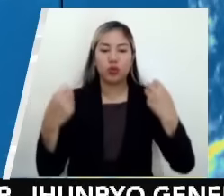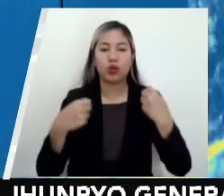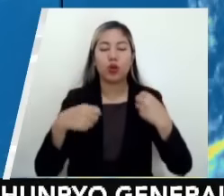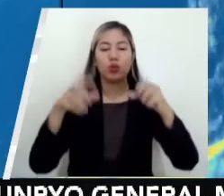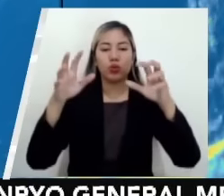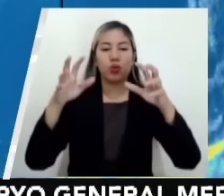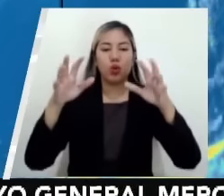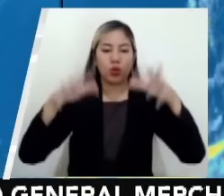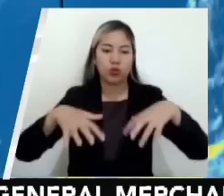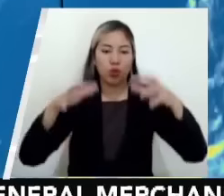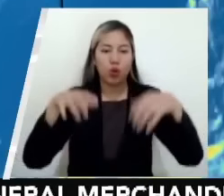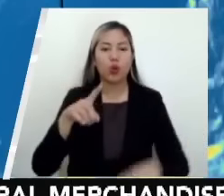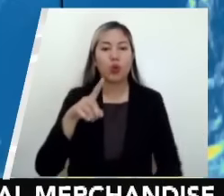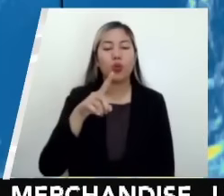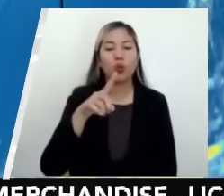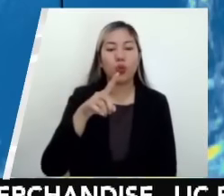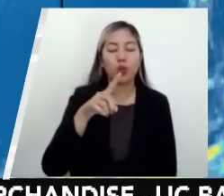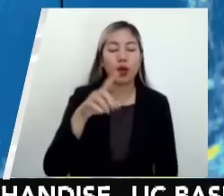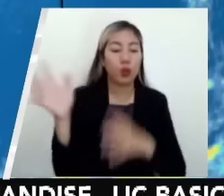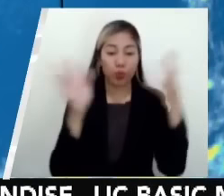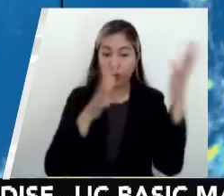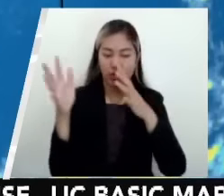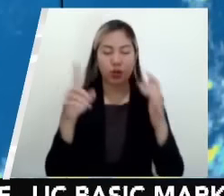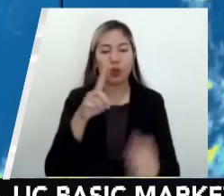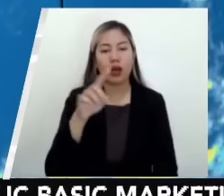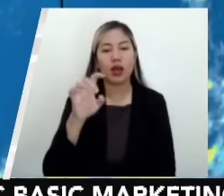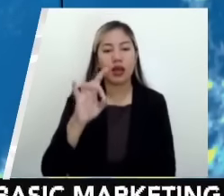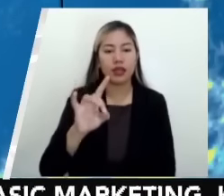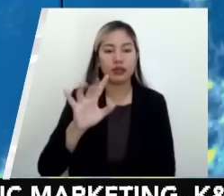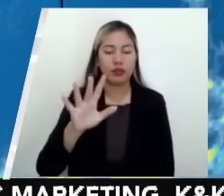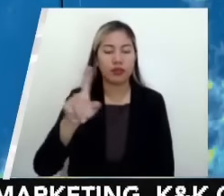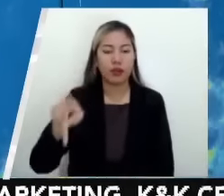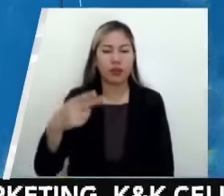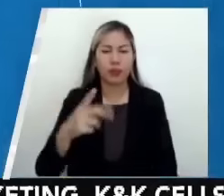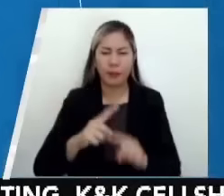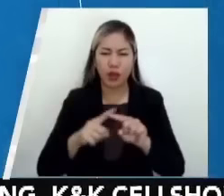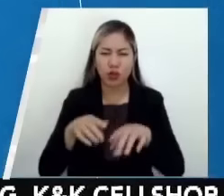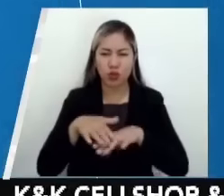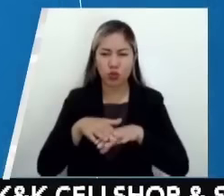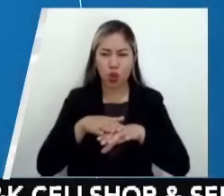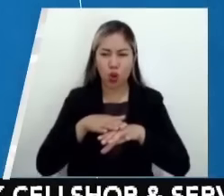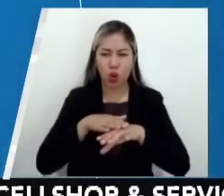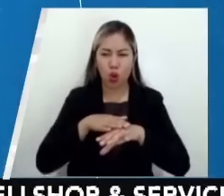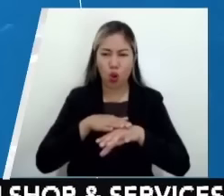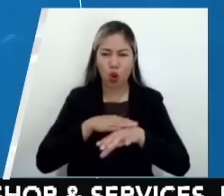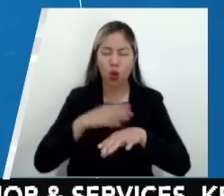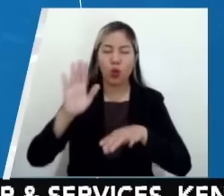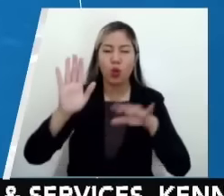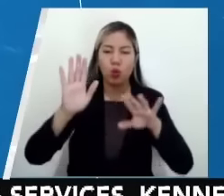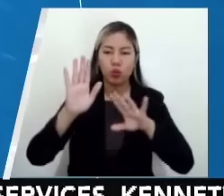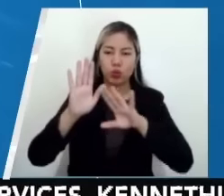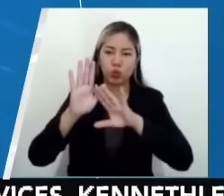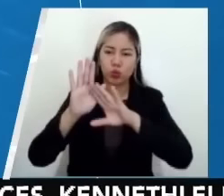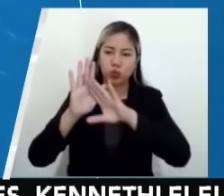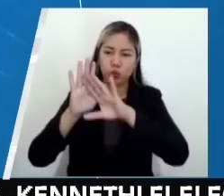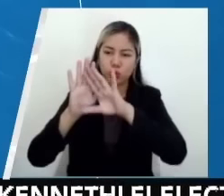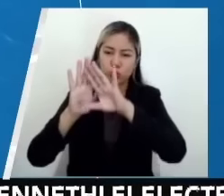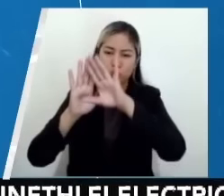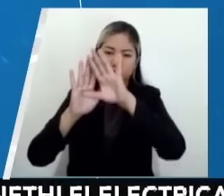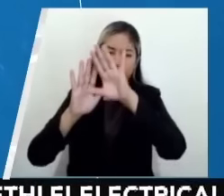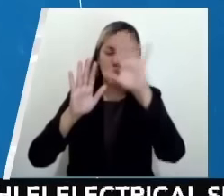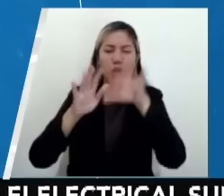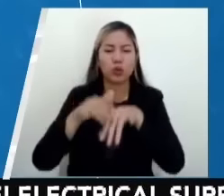per hour pero napakabagal po nitong kumilos. Simula bukas mag-curve na ang Super Typhoon